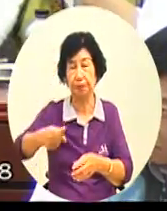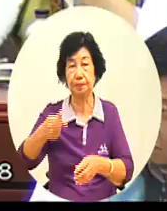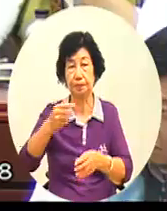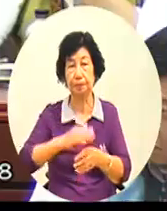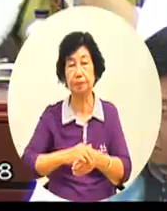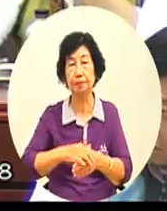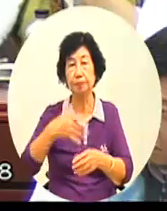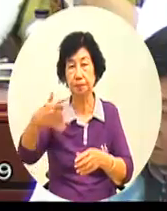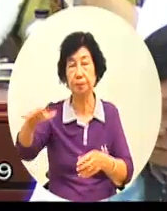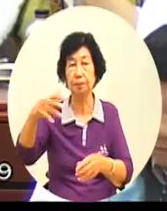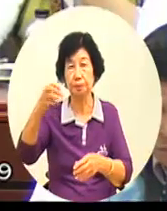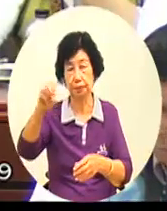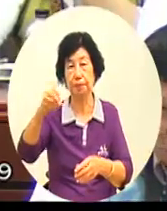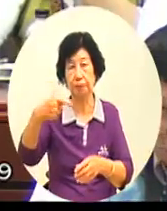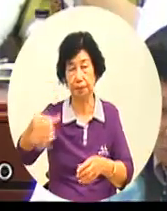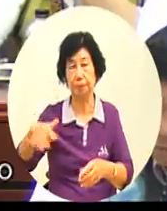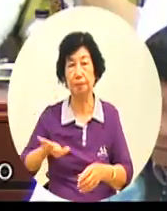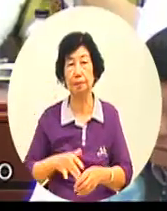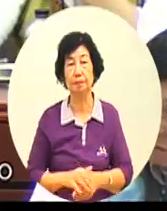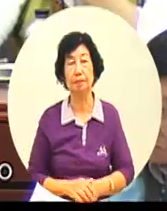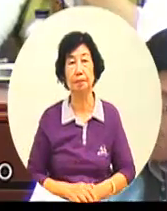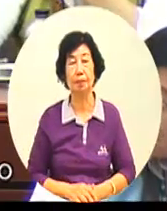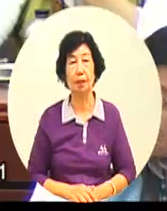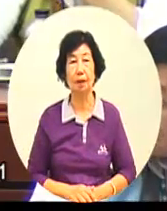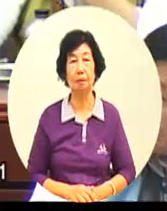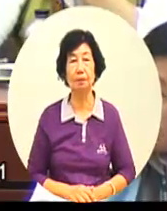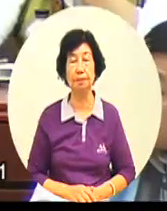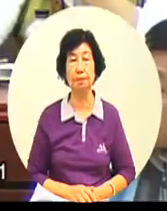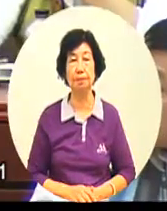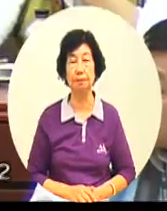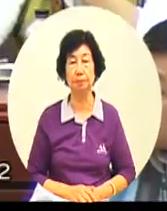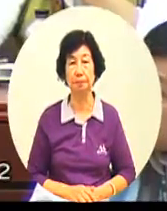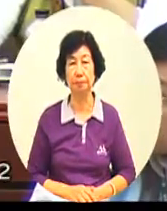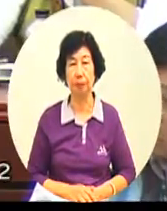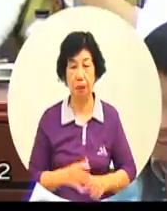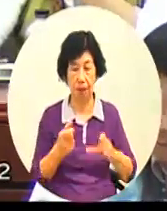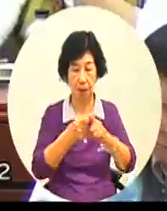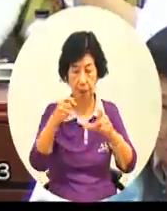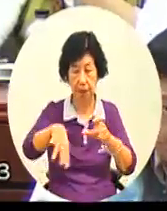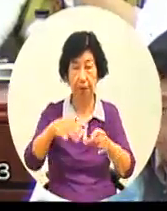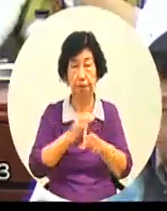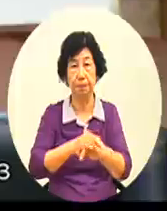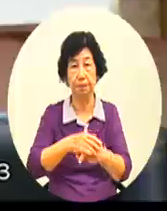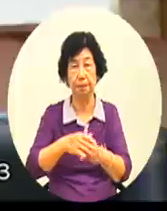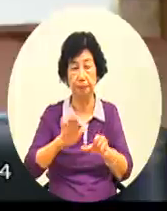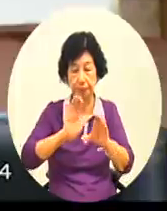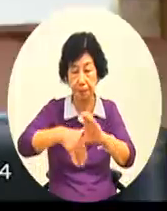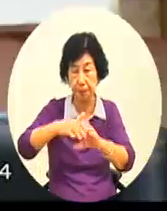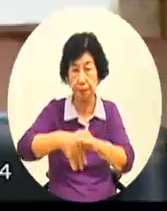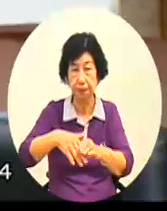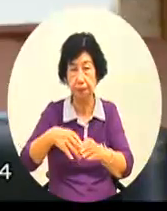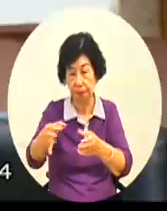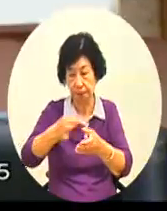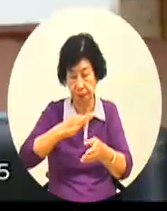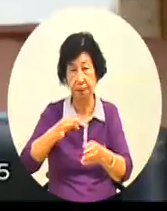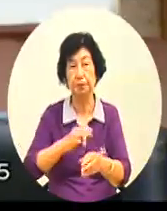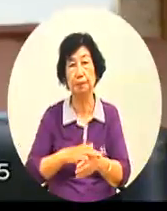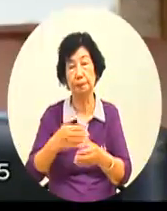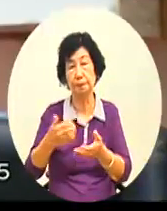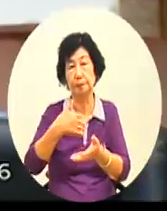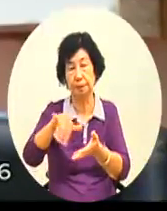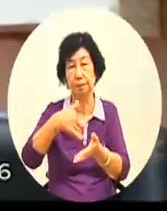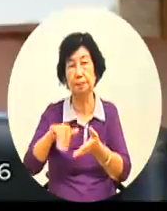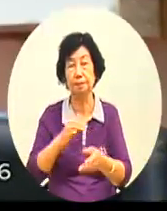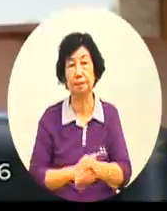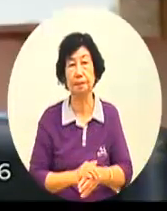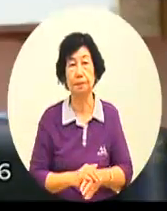2.1683亿元。 好，请坐。 这是区公所的税出预算。 好 ，OK， 好。那么区